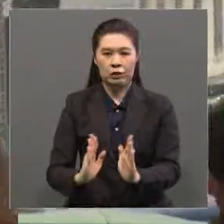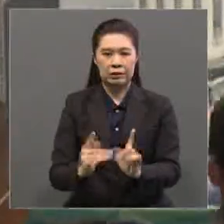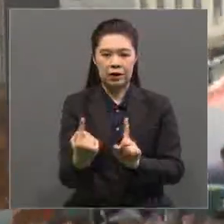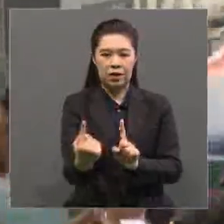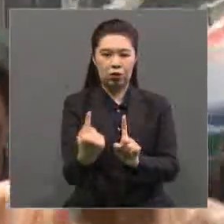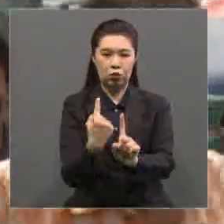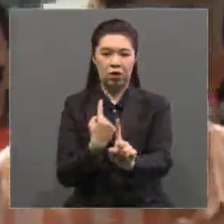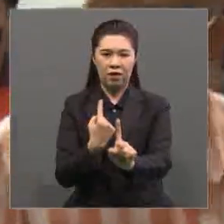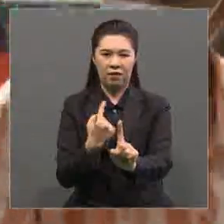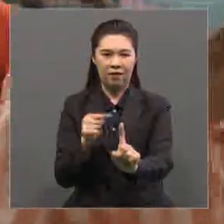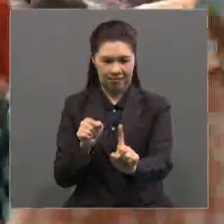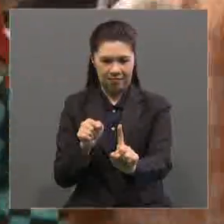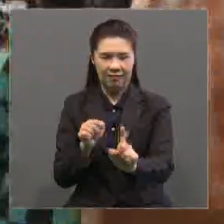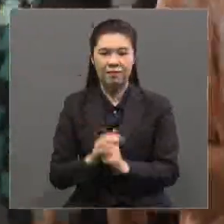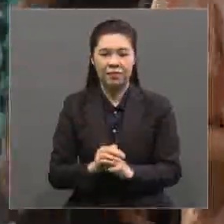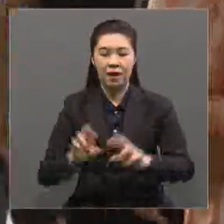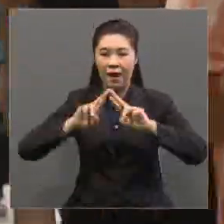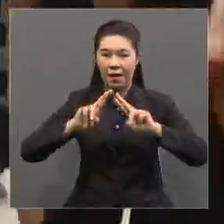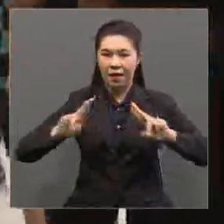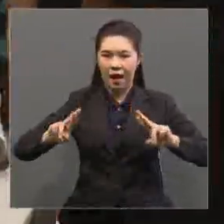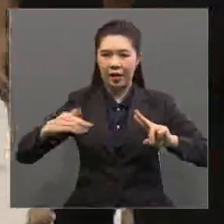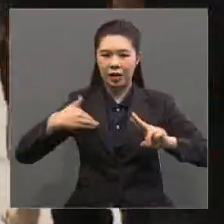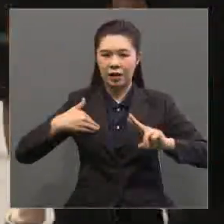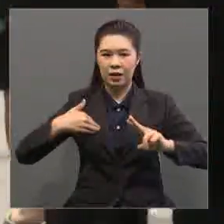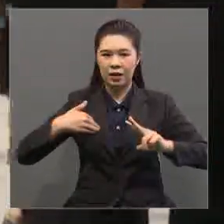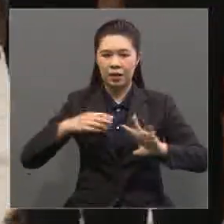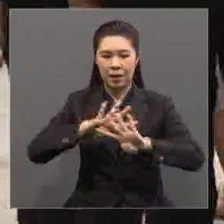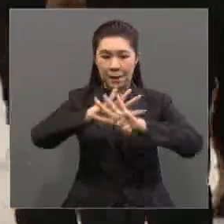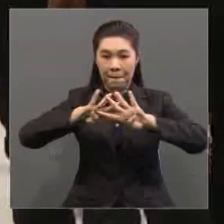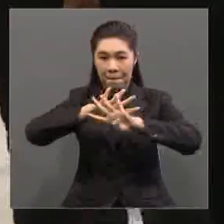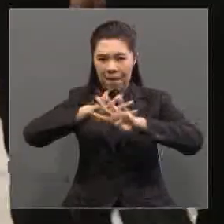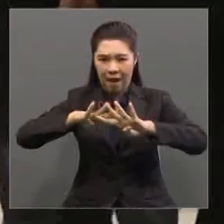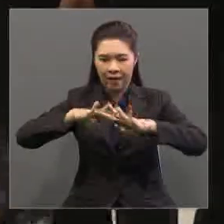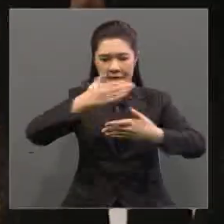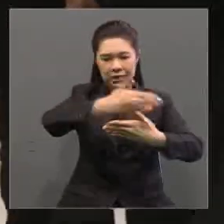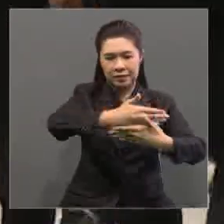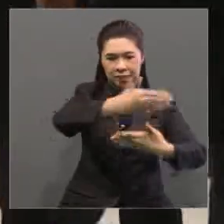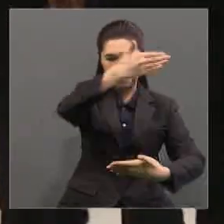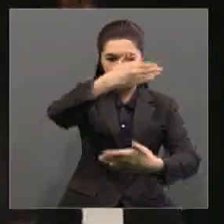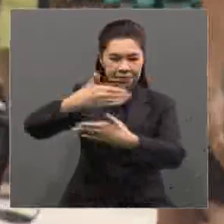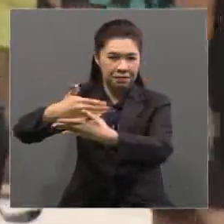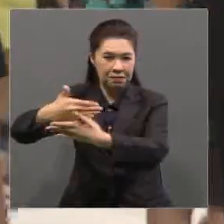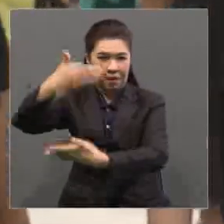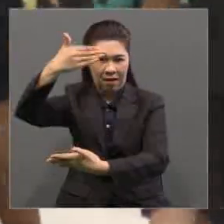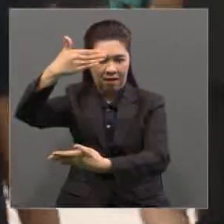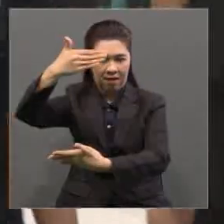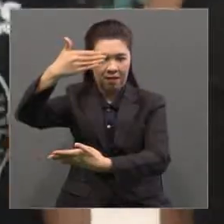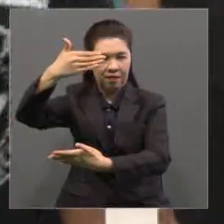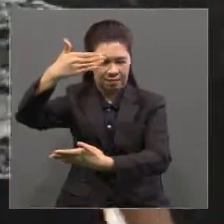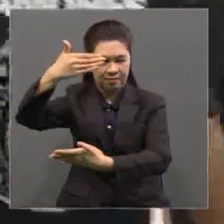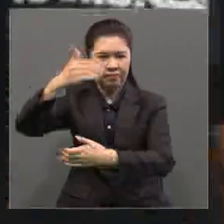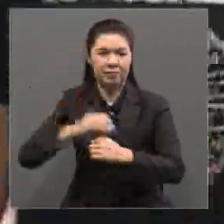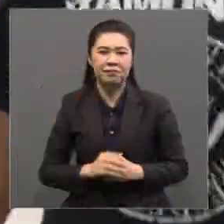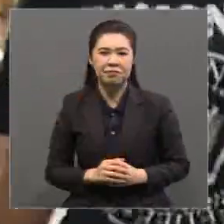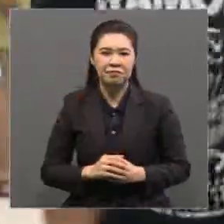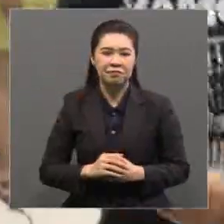อีกทั้งร้านลูกค้ามีการนำแผงเหล็กมากั้นที่หน้าร้านของตัวเองจึงทำให้ตัวคนนั้นน่ะมัน